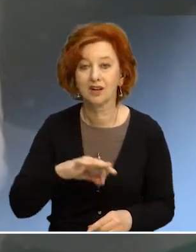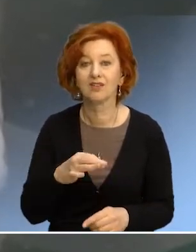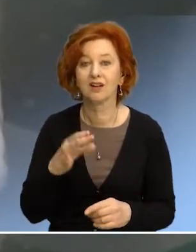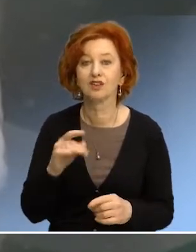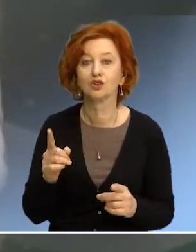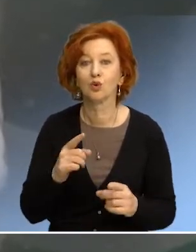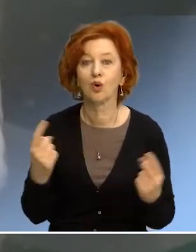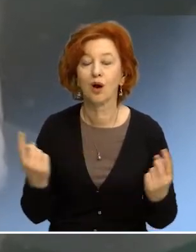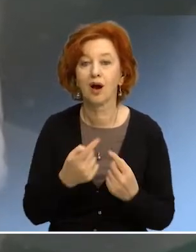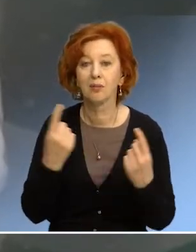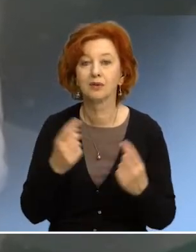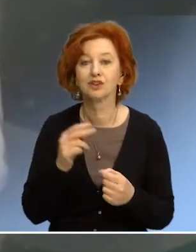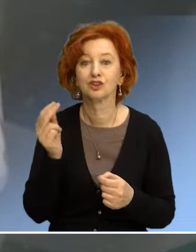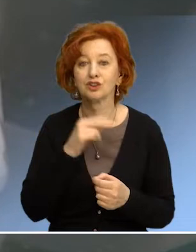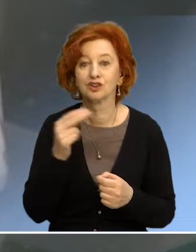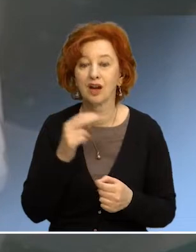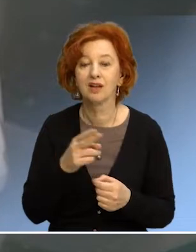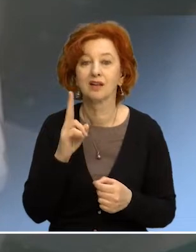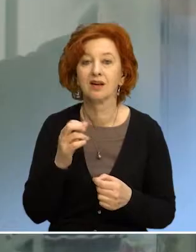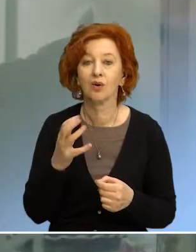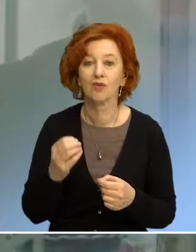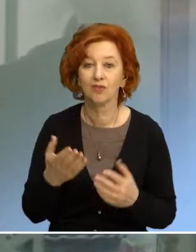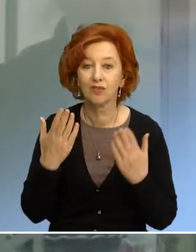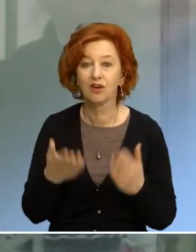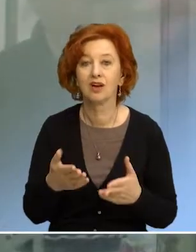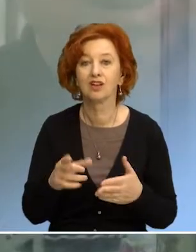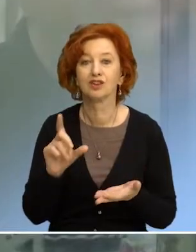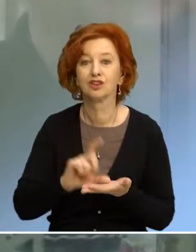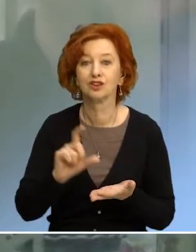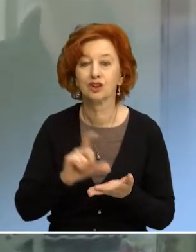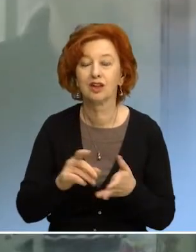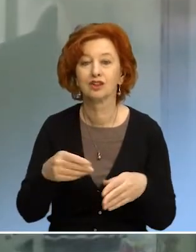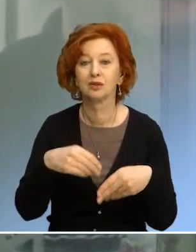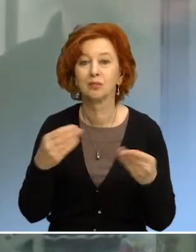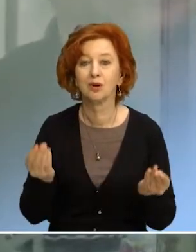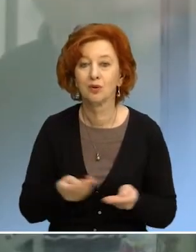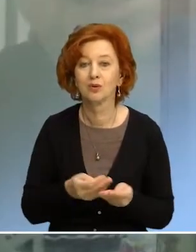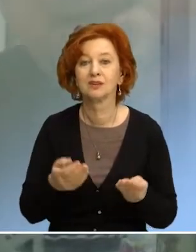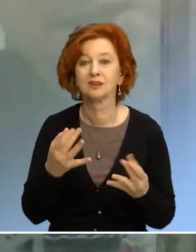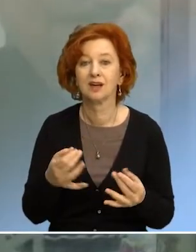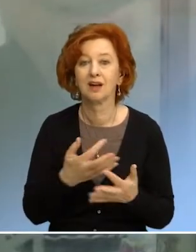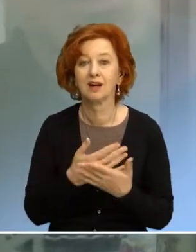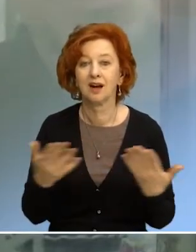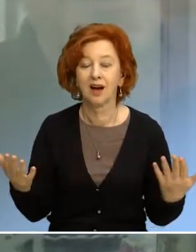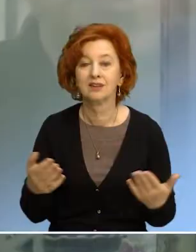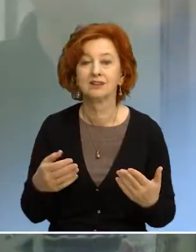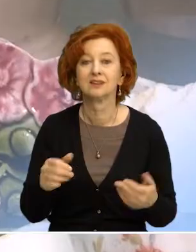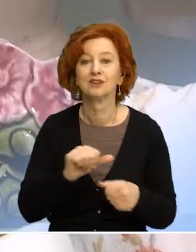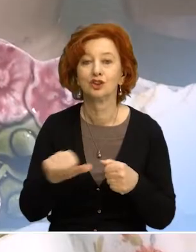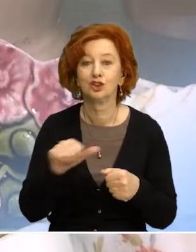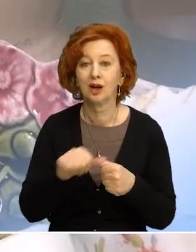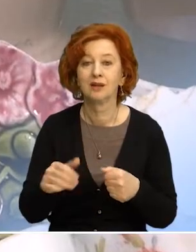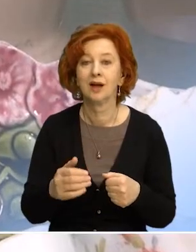пользовались в быту чайные, кофейные, чашки, блюдца, части